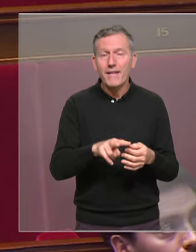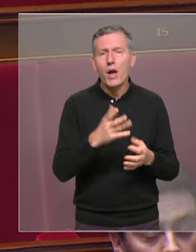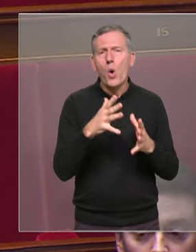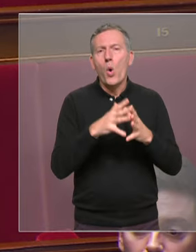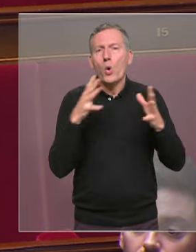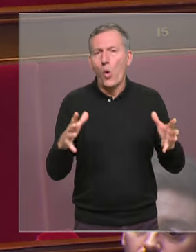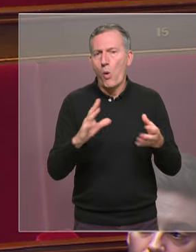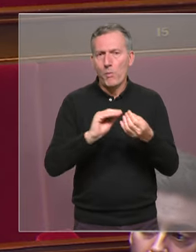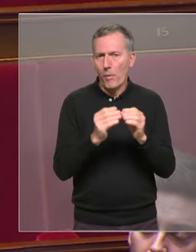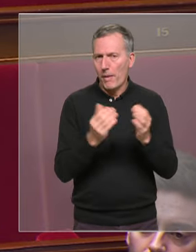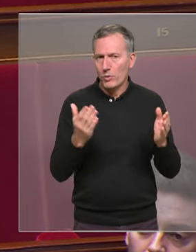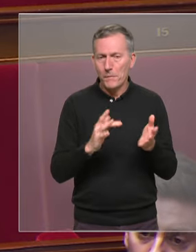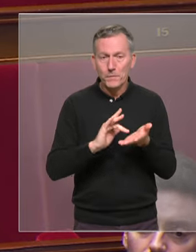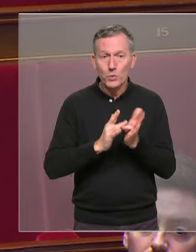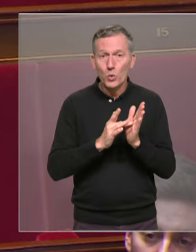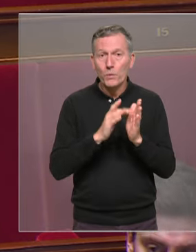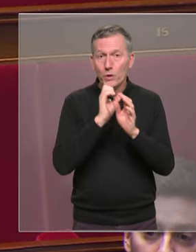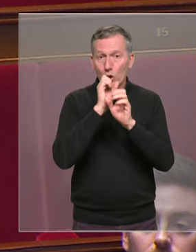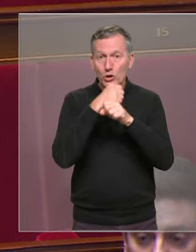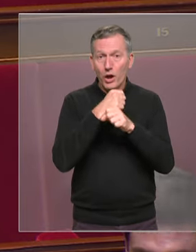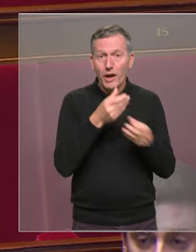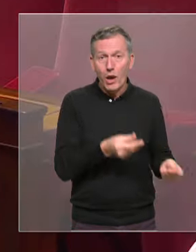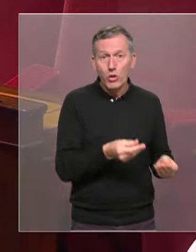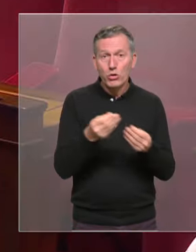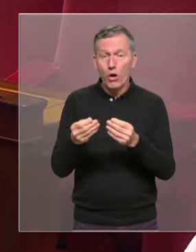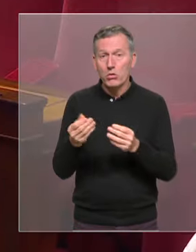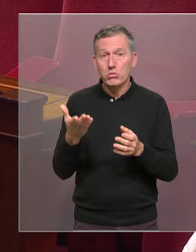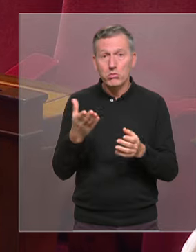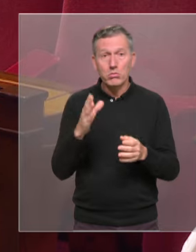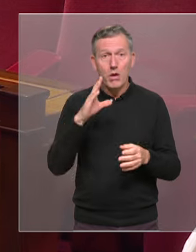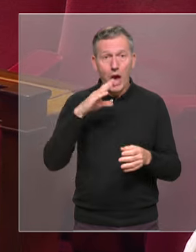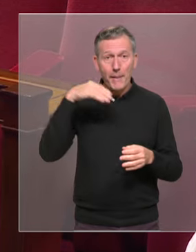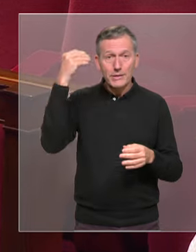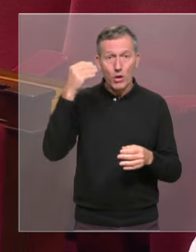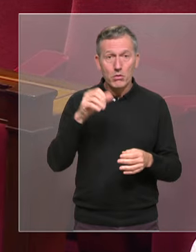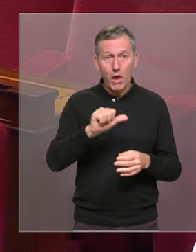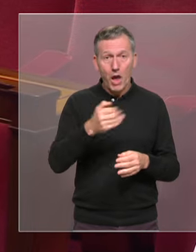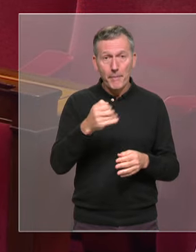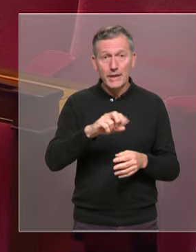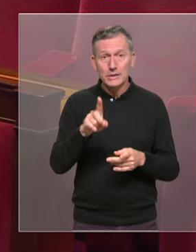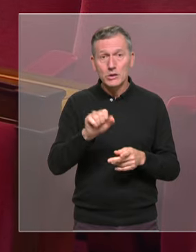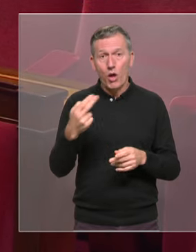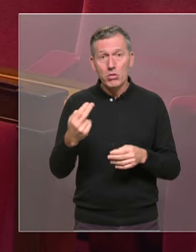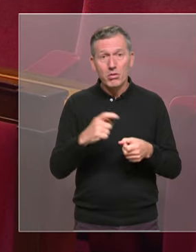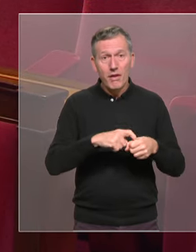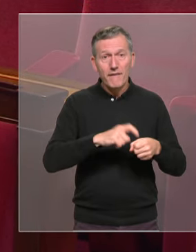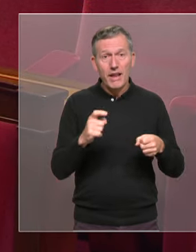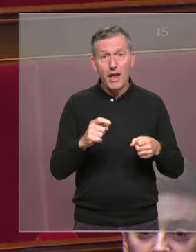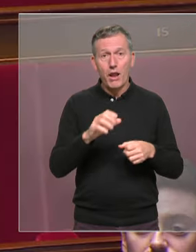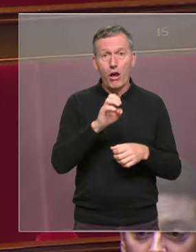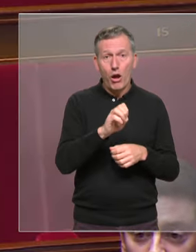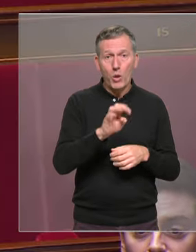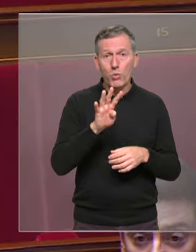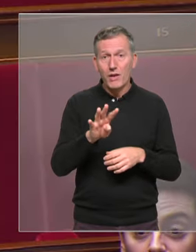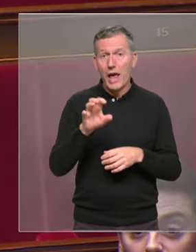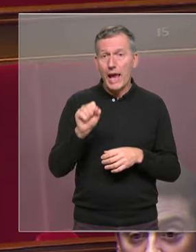hic, c'est que tous ces secrets vont être confiés à Amazon. Oui, à Amazon, avec une filiale AWS spécialisée